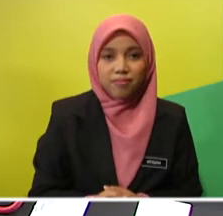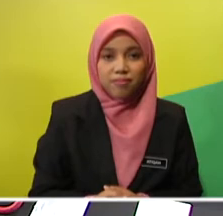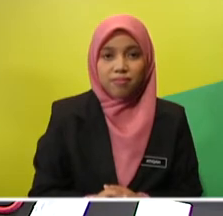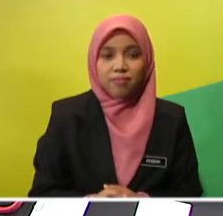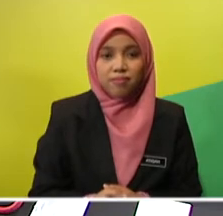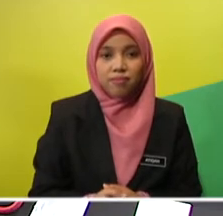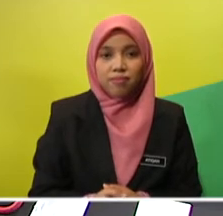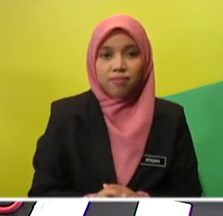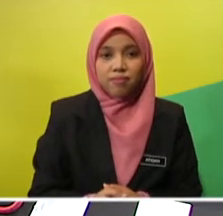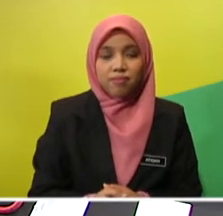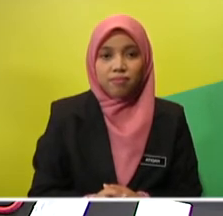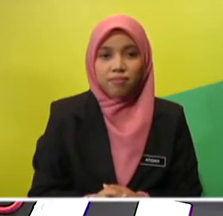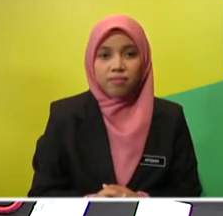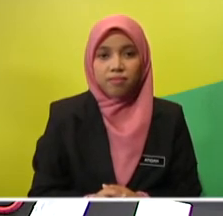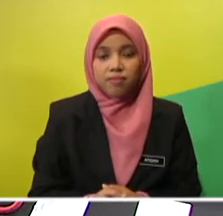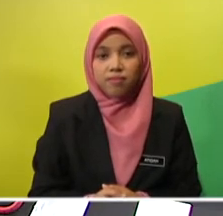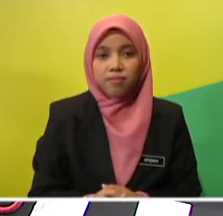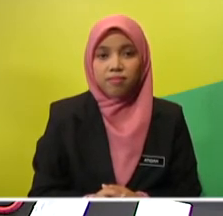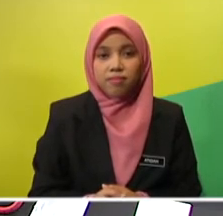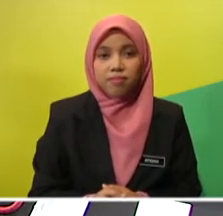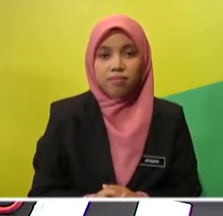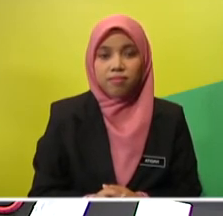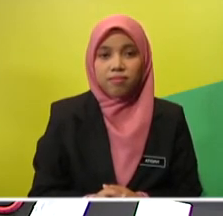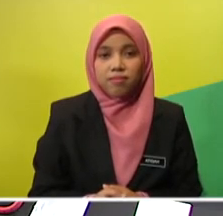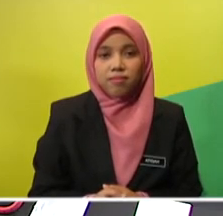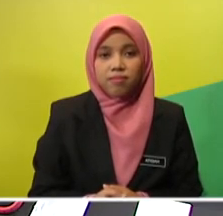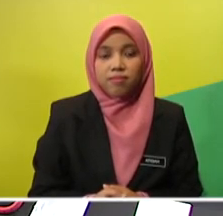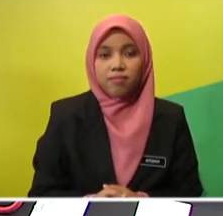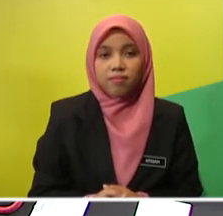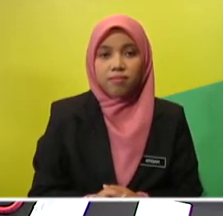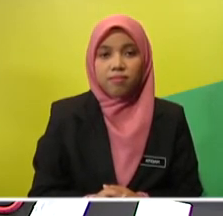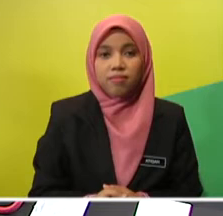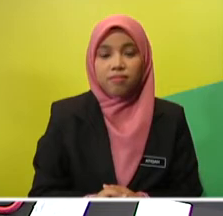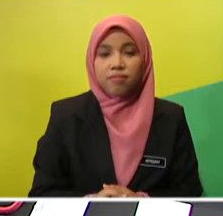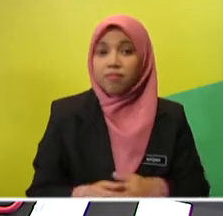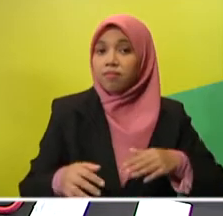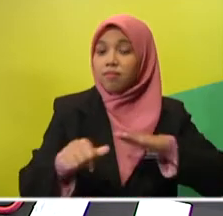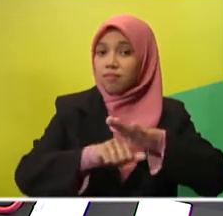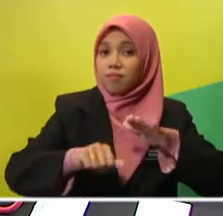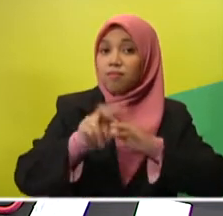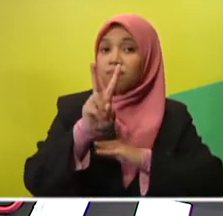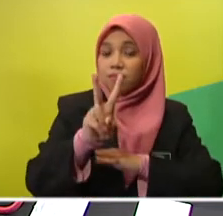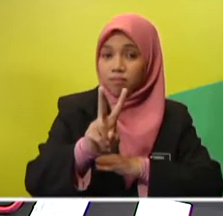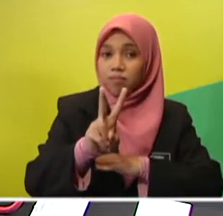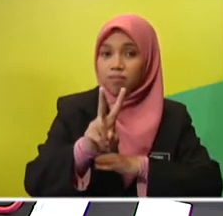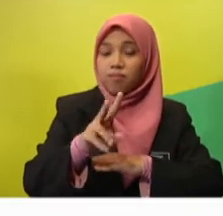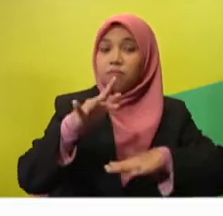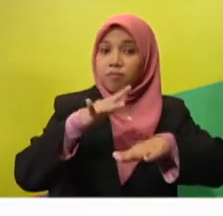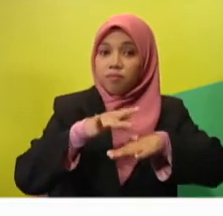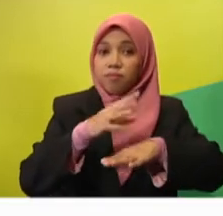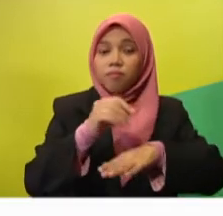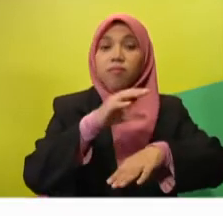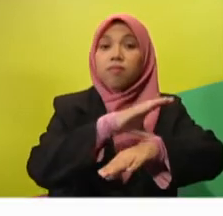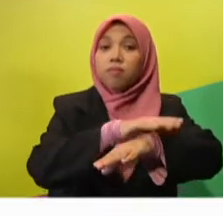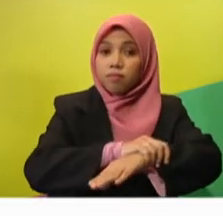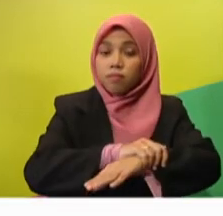Okey, ini bagi untuk perkara asas yang kedua, sentuhan dan pegangan. Okey, sentuhan tu